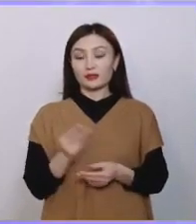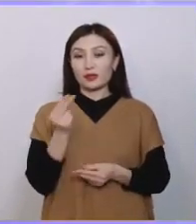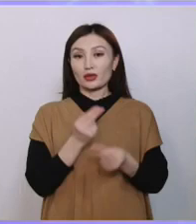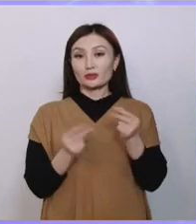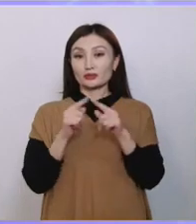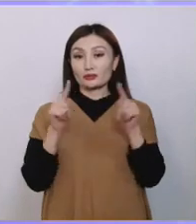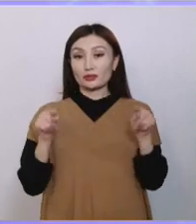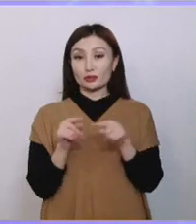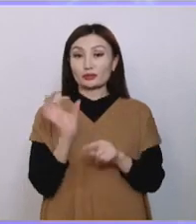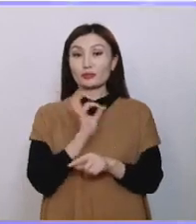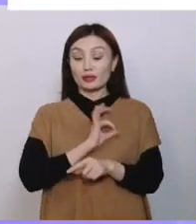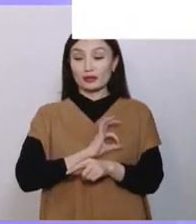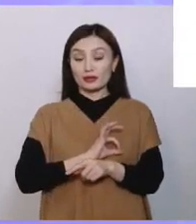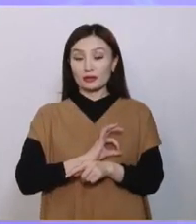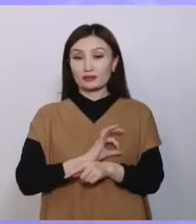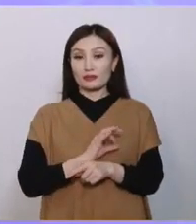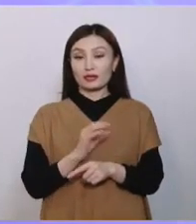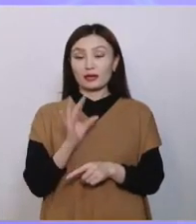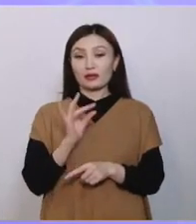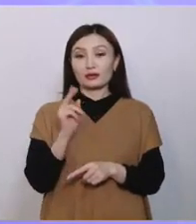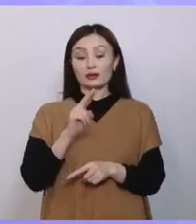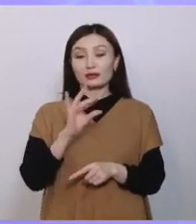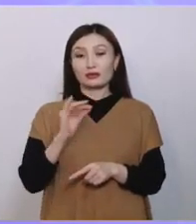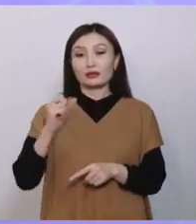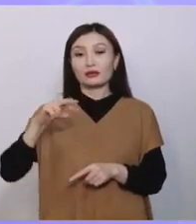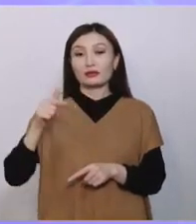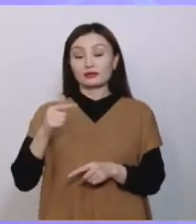Сүреттерді пайдаланып, әңгеме жазғыла.